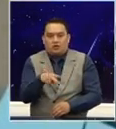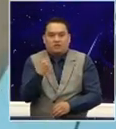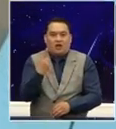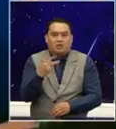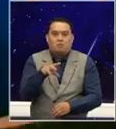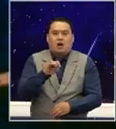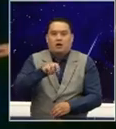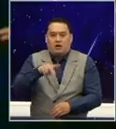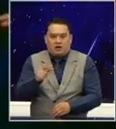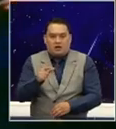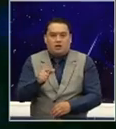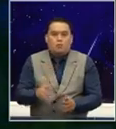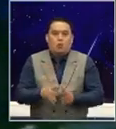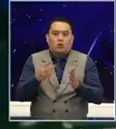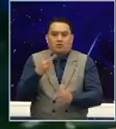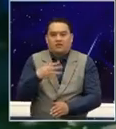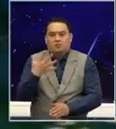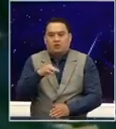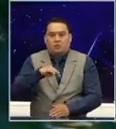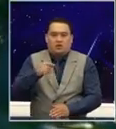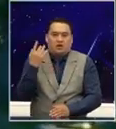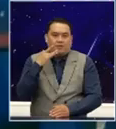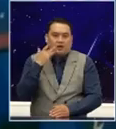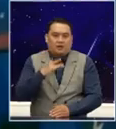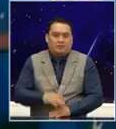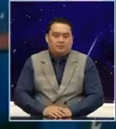а цена WTI чуть более $25 США.